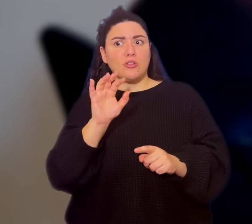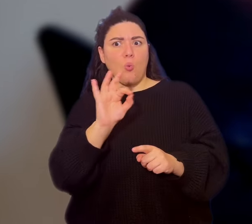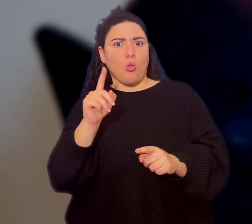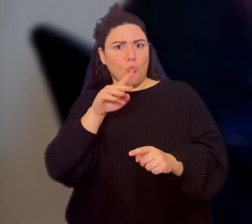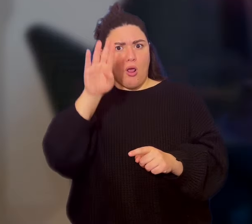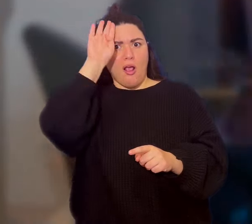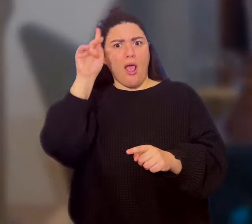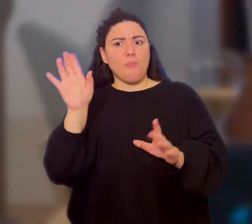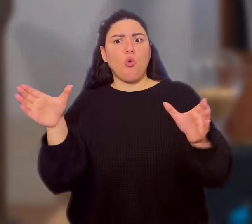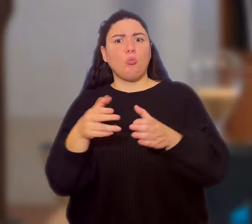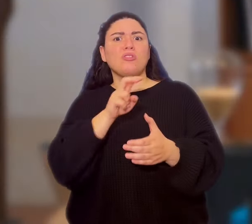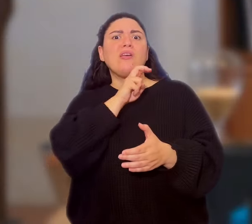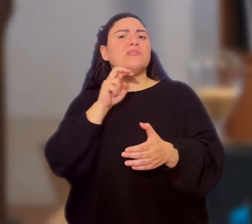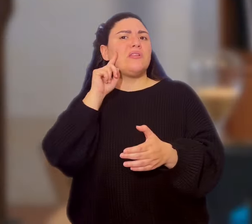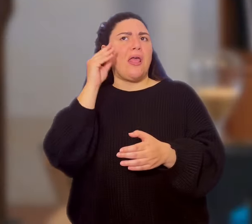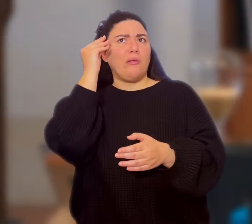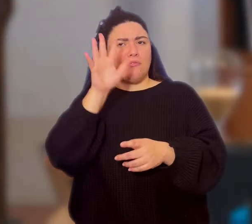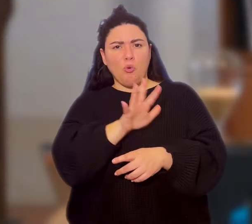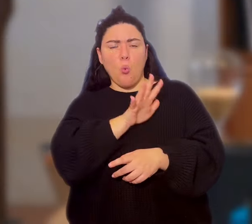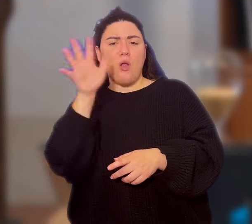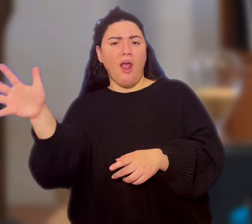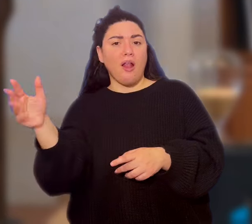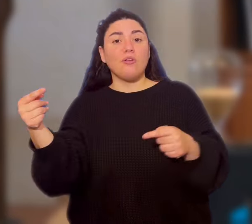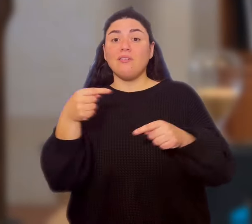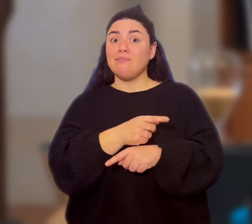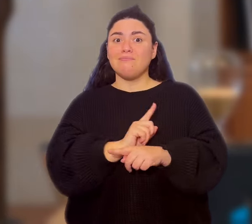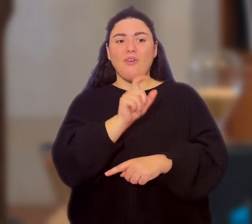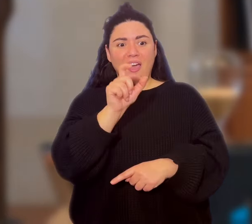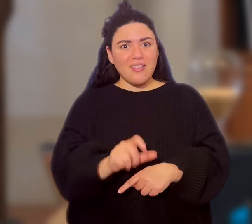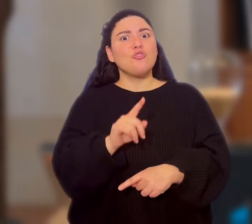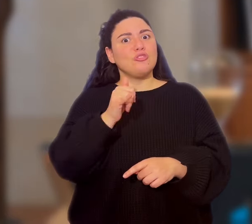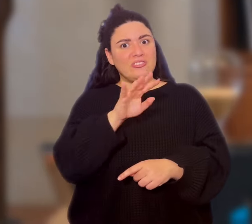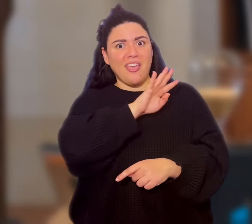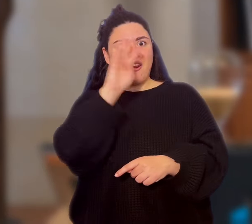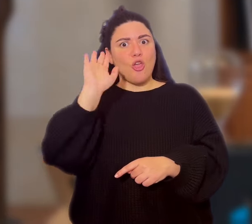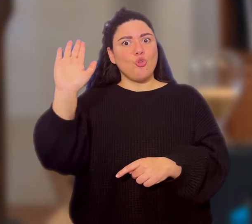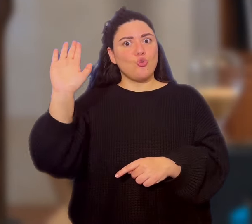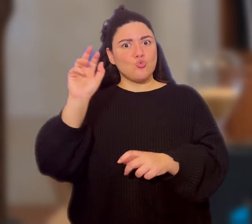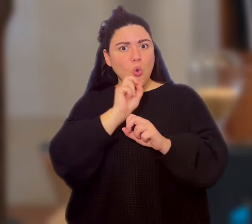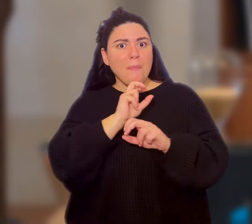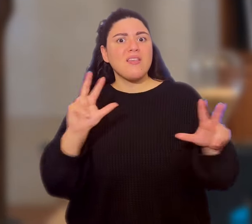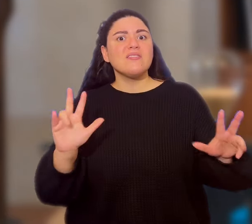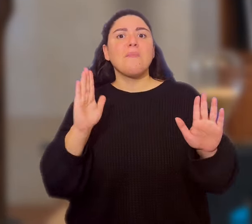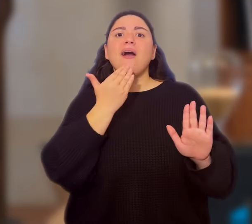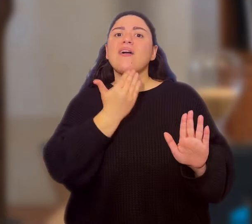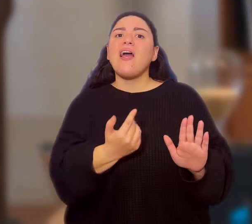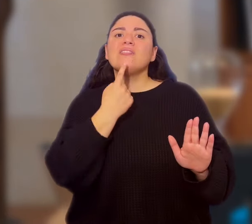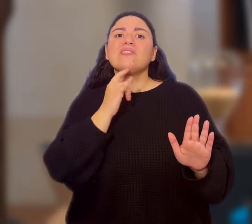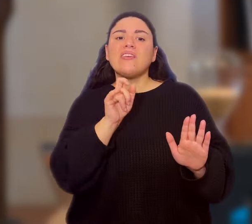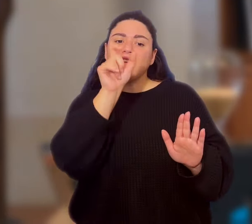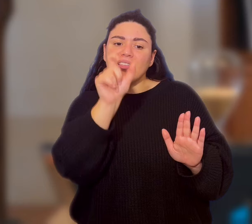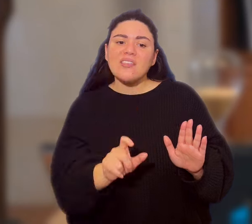comunità di Israele ora si realizza questo regno messianico attraverso il